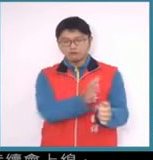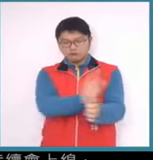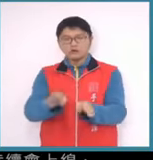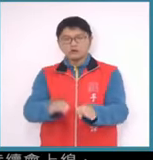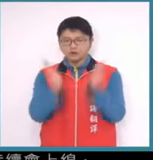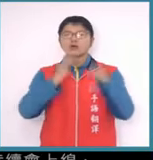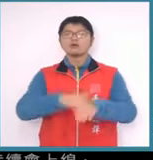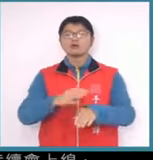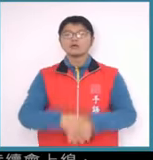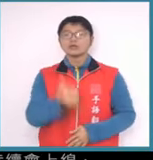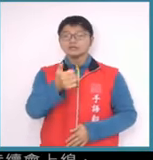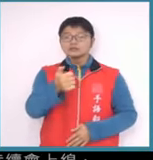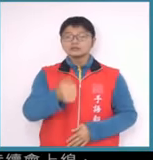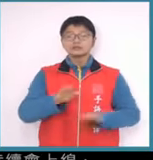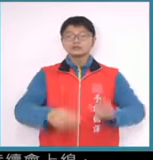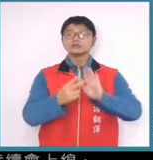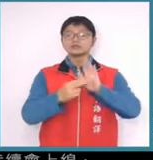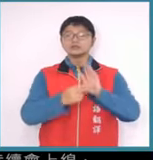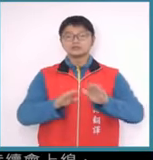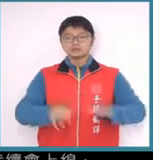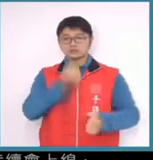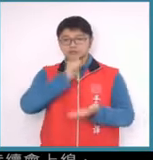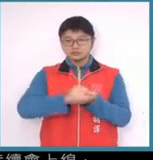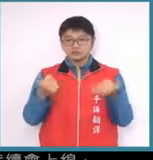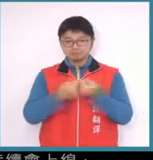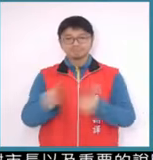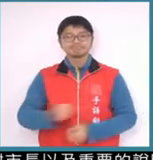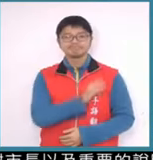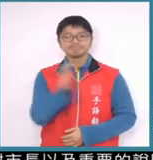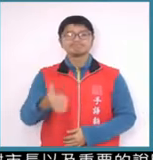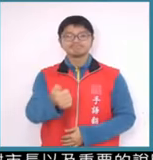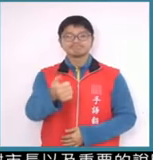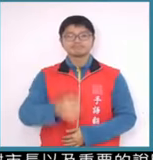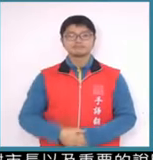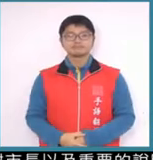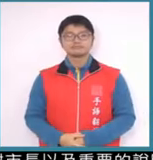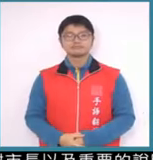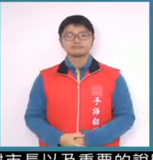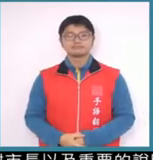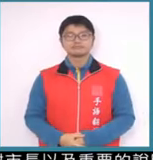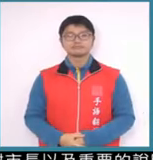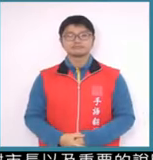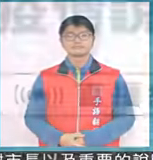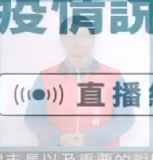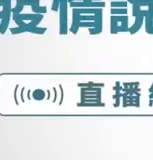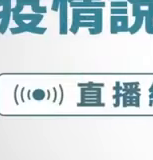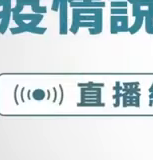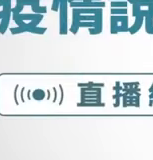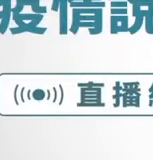谢市长以及局长的说明哦。那今天的记者会就到这边结束，谢谢大家。